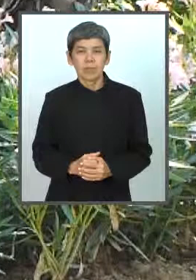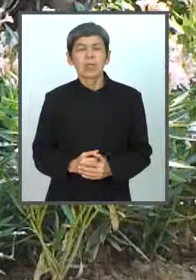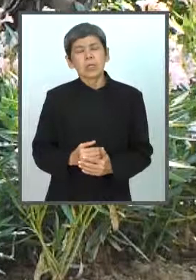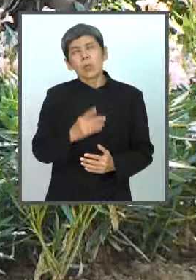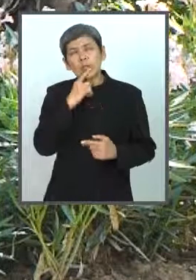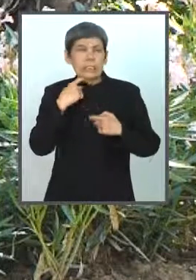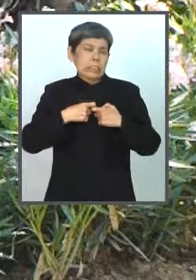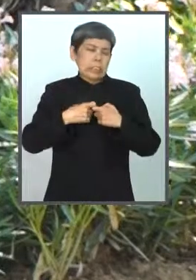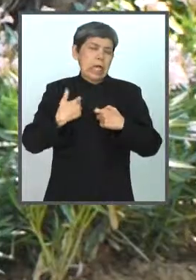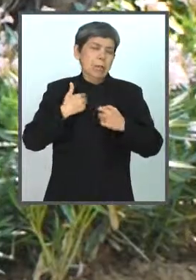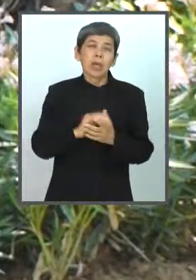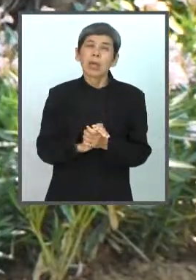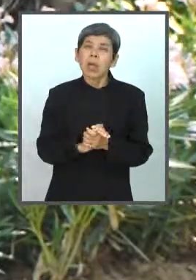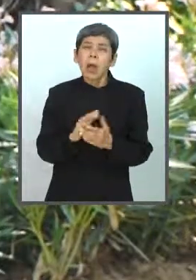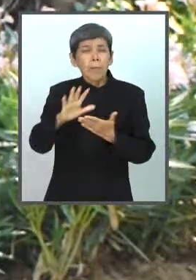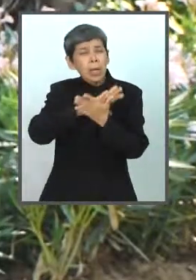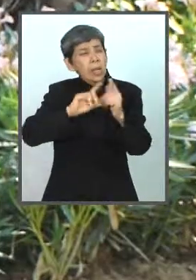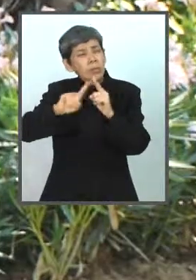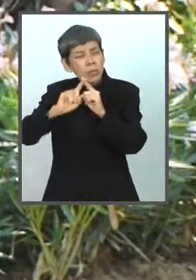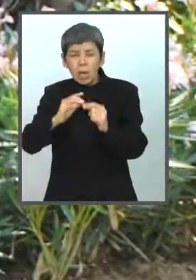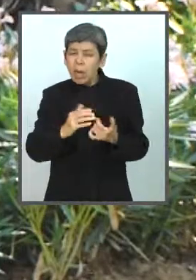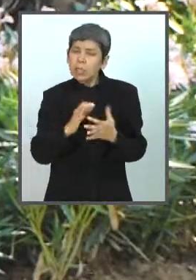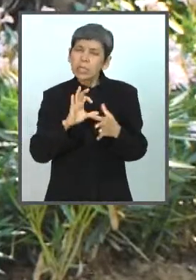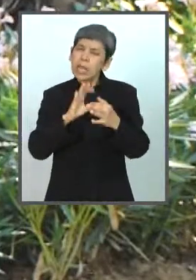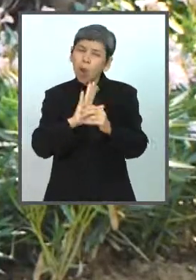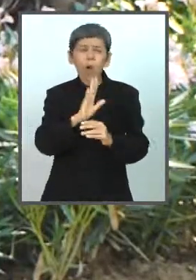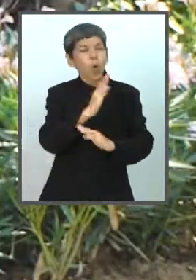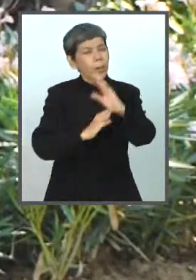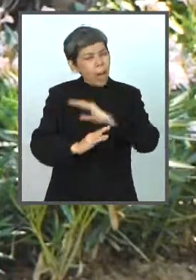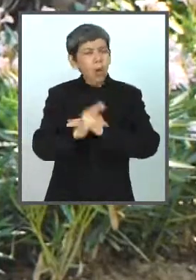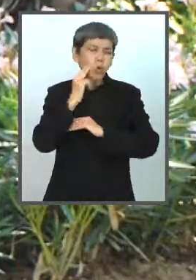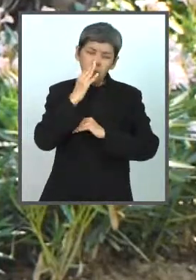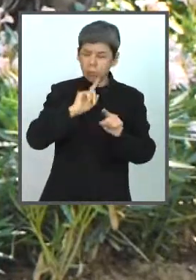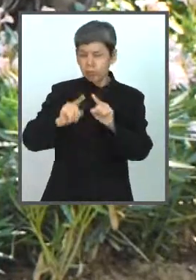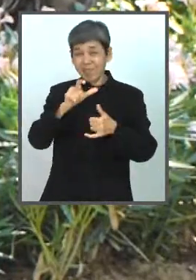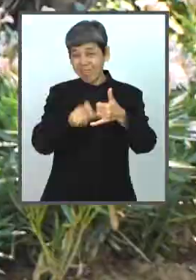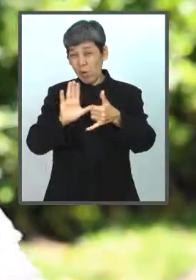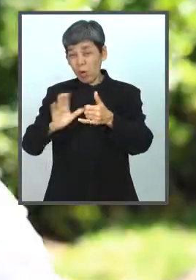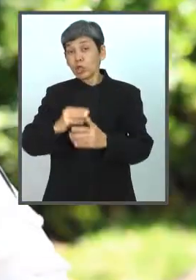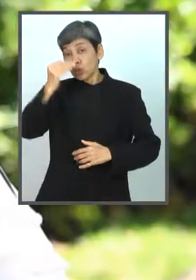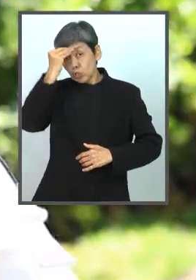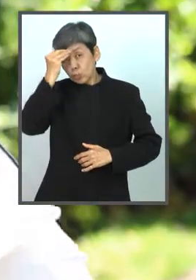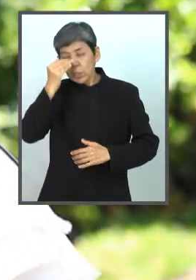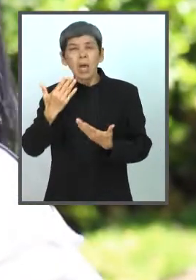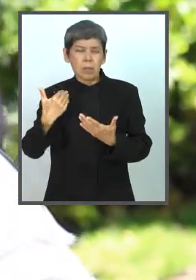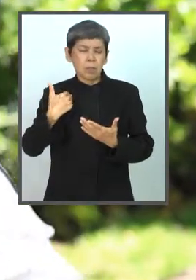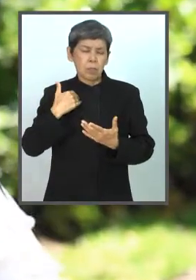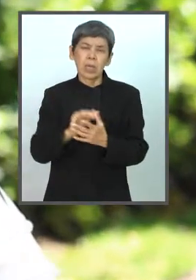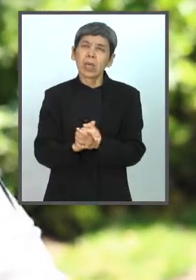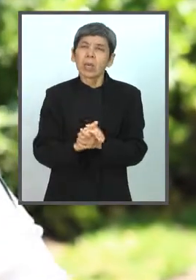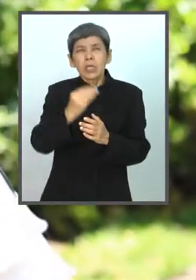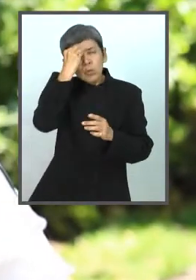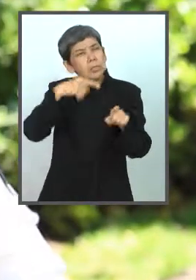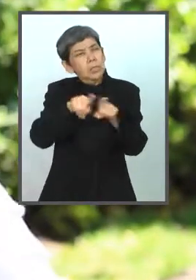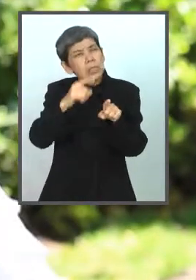จริงๆตอบยากนะคะเพราะว่าแต่ละประเทศมันก็มีความแตกต่างกันไม่เหมือนกันอย่างญี่ปุ่นก็จะคล้ายๆบ้านเราเน